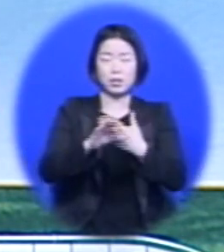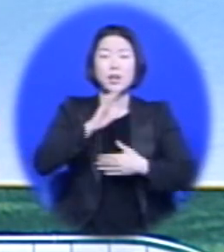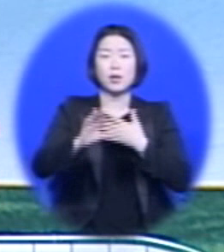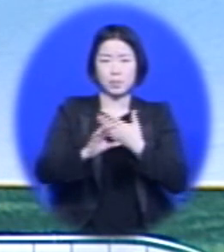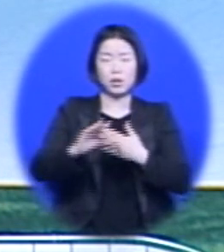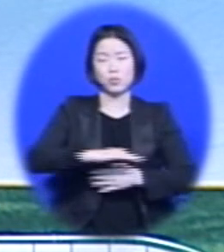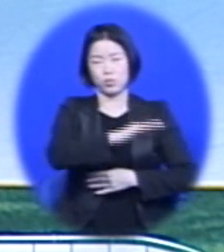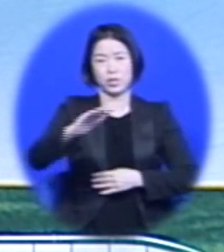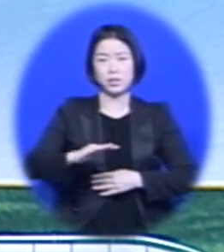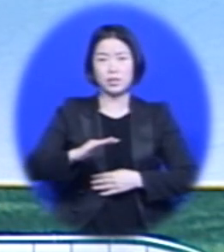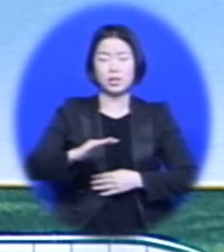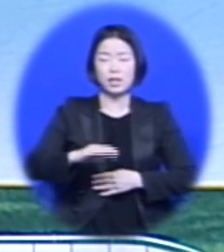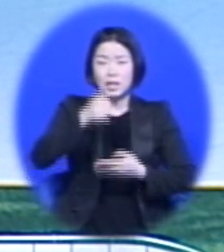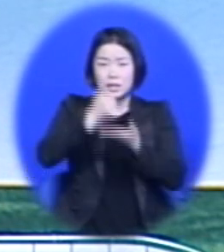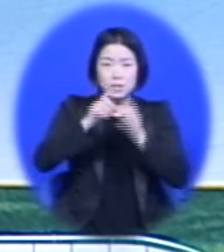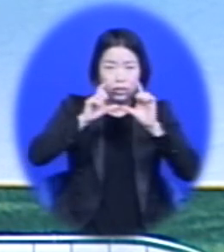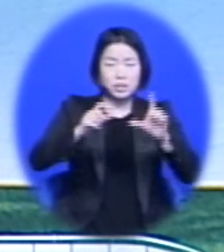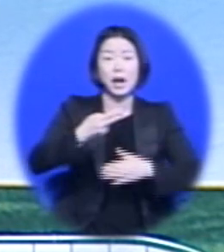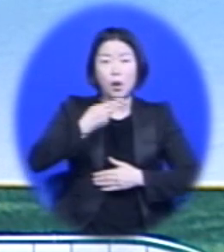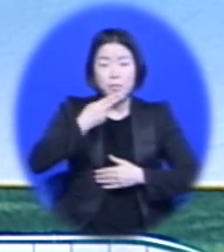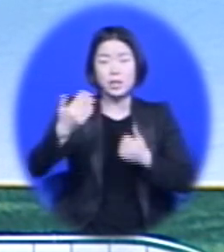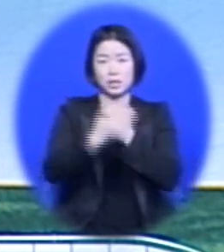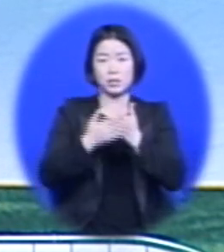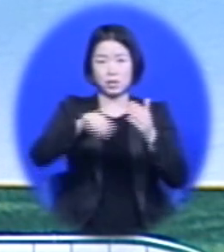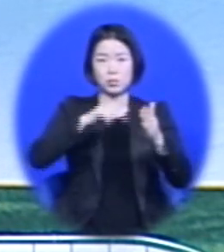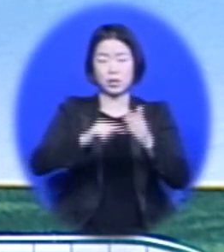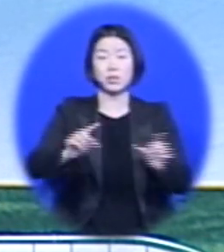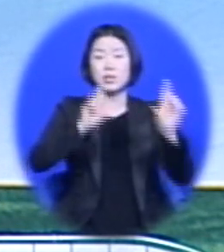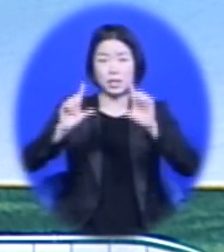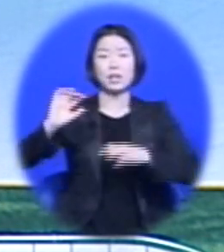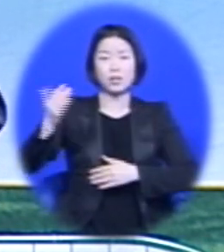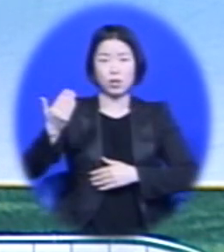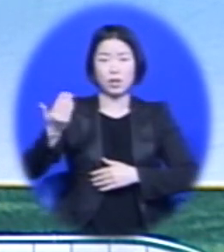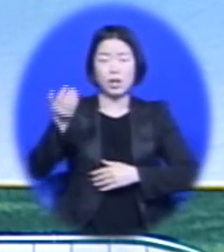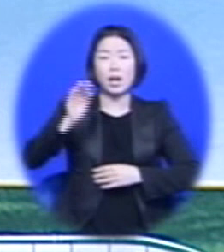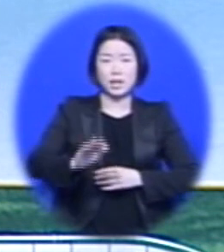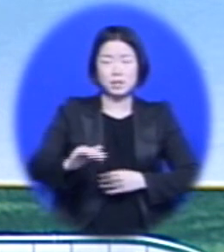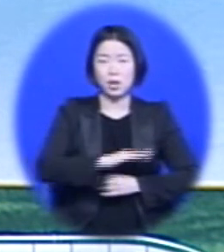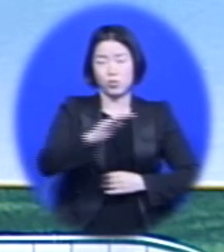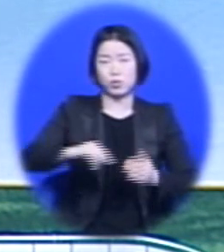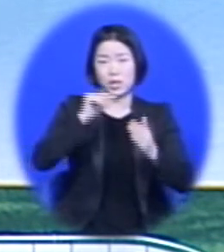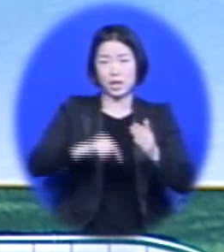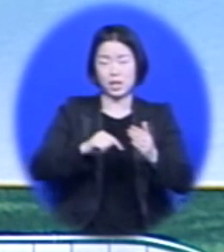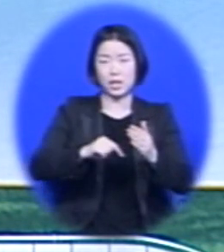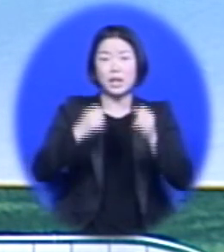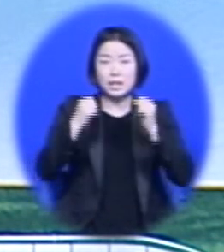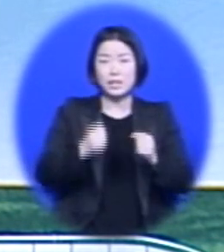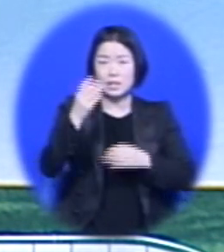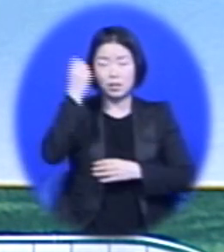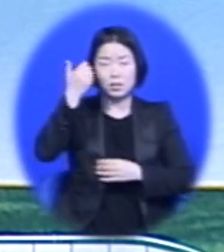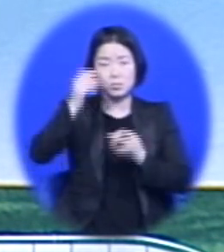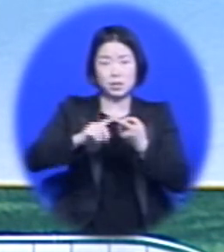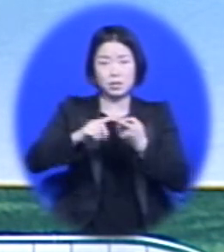우리는 정죄함이 없는 은혜 속에 삽니다. 그렇지만 우리 안에 계시는 성령님에 대해서 눈이 뜨이지